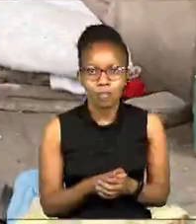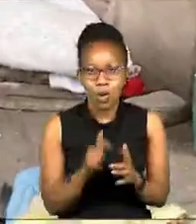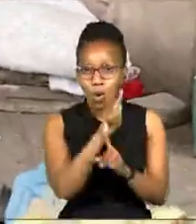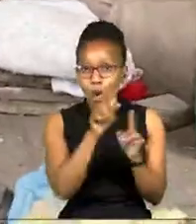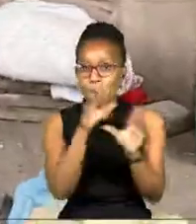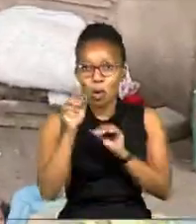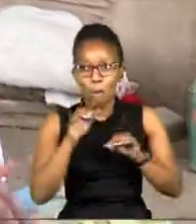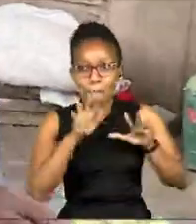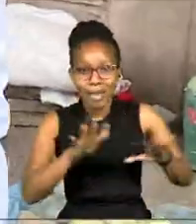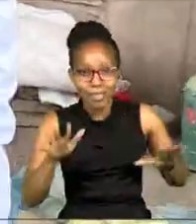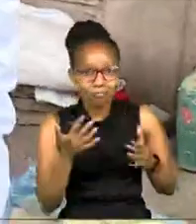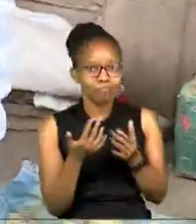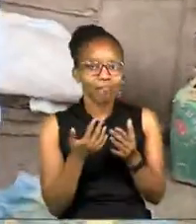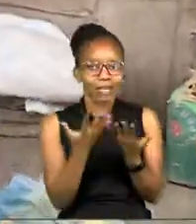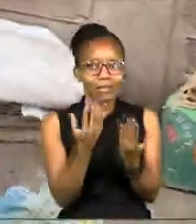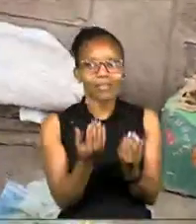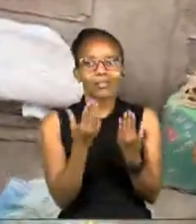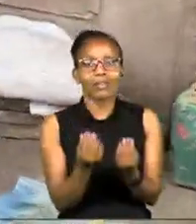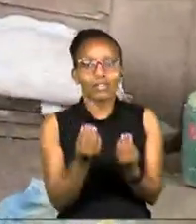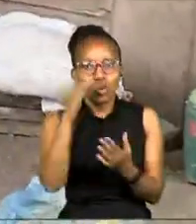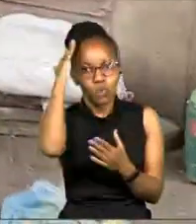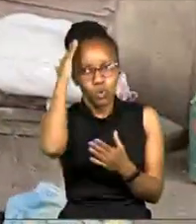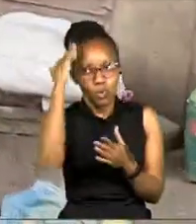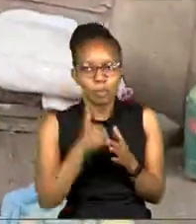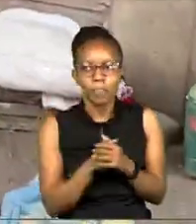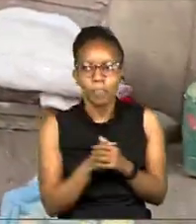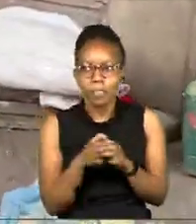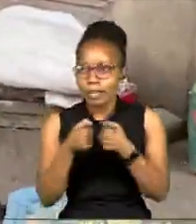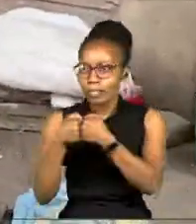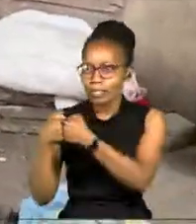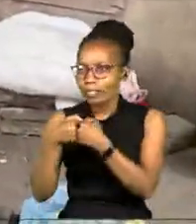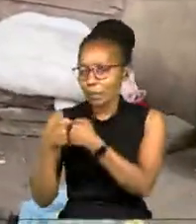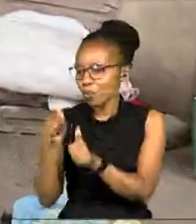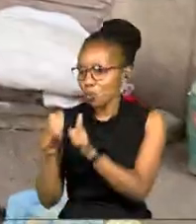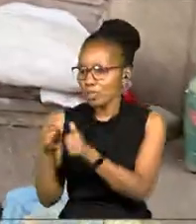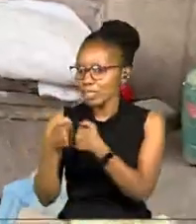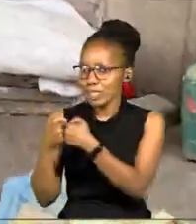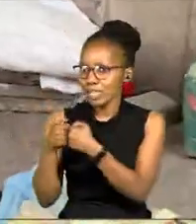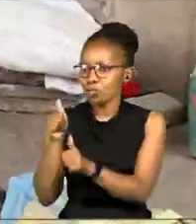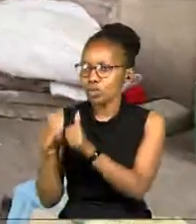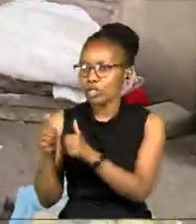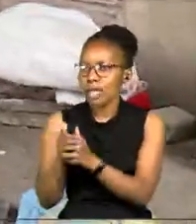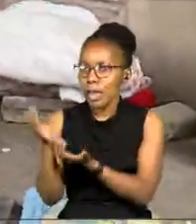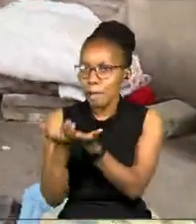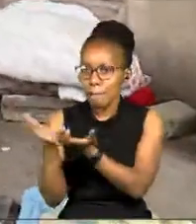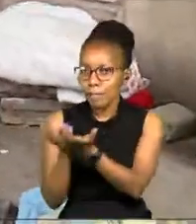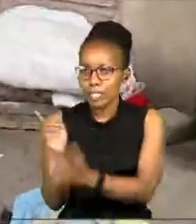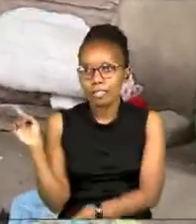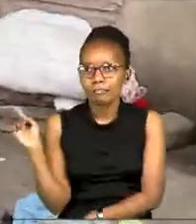bado hiyo ni sign tu ndio utaenda naye. Yeah. Na ni kuna changamoto gani unapanganaza sana kwa biashara kama hii?